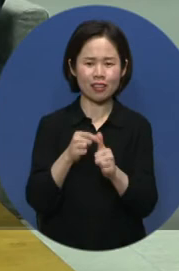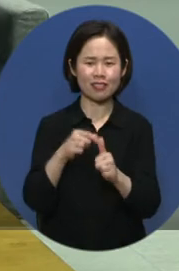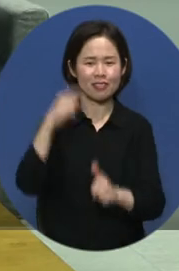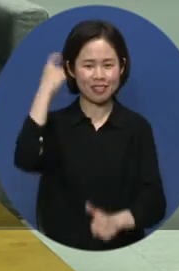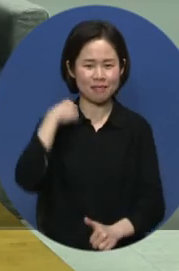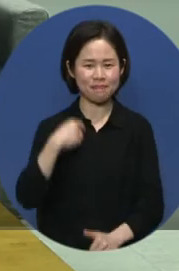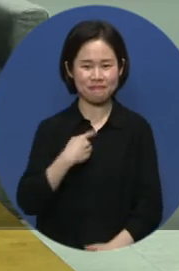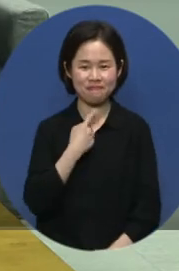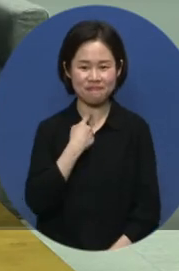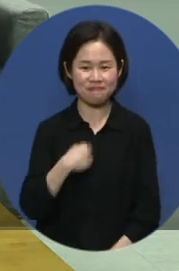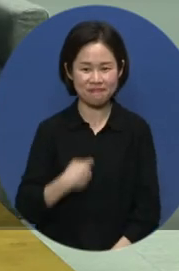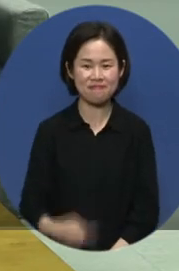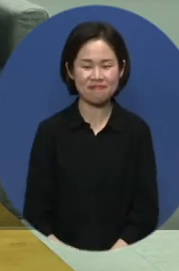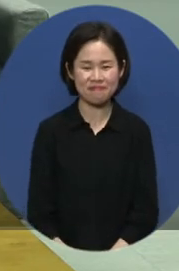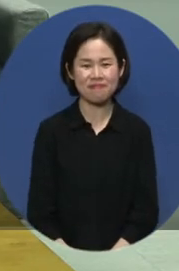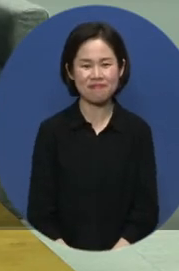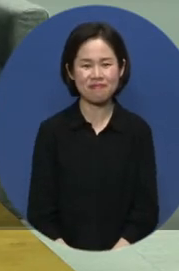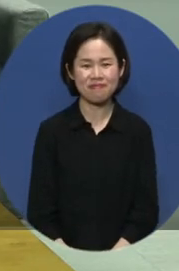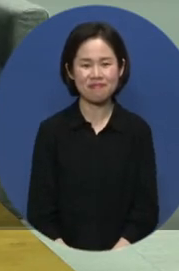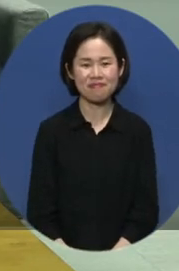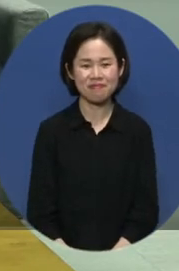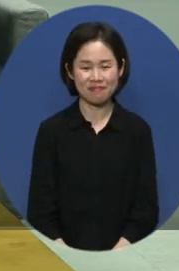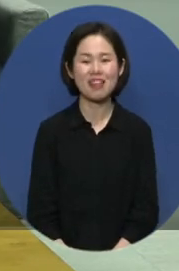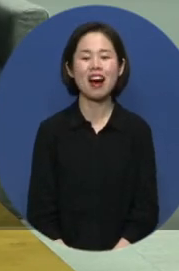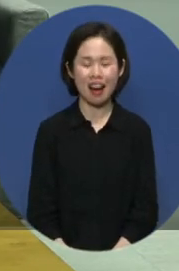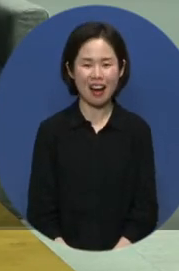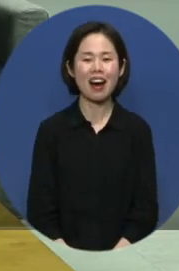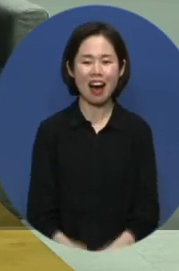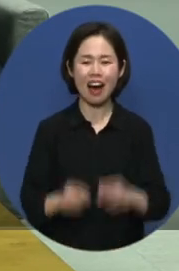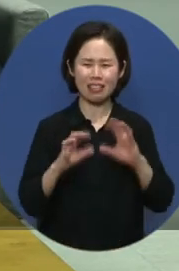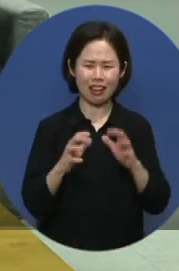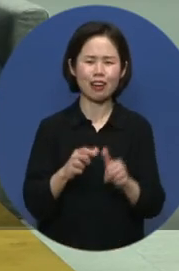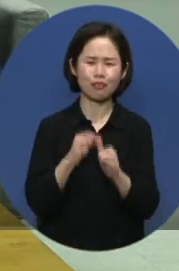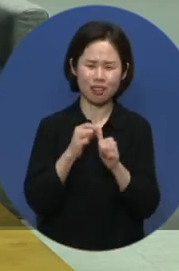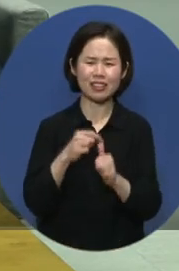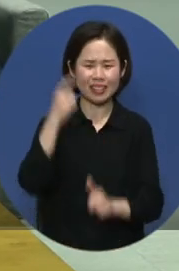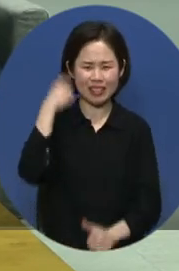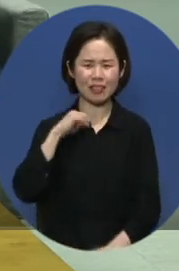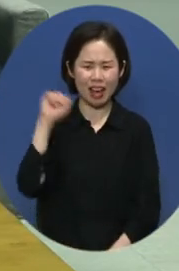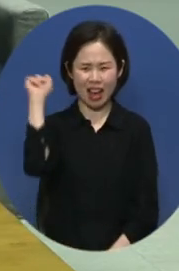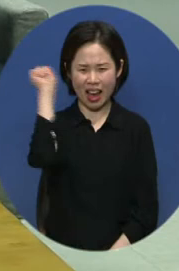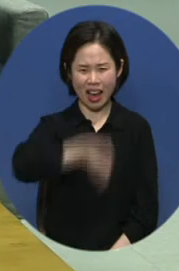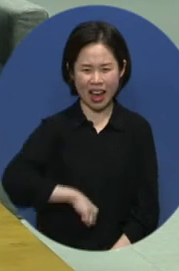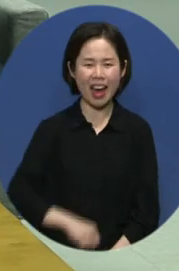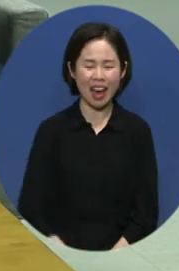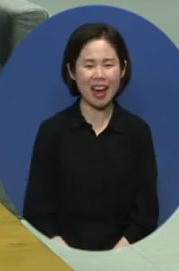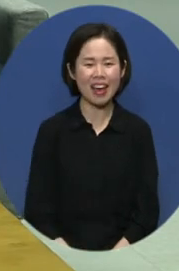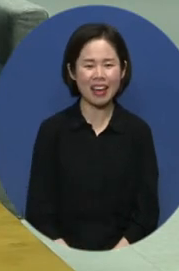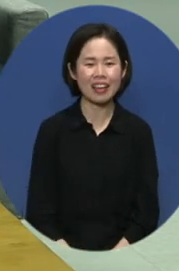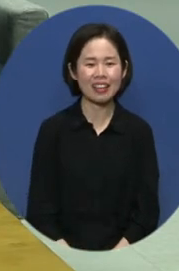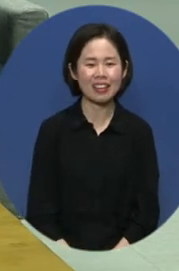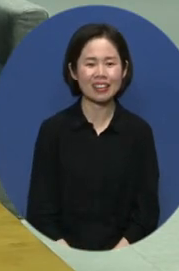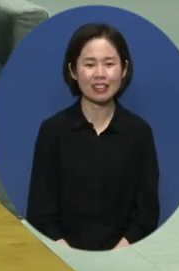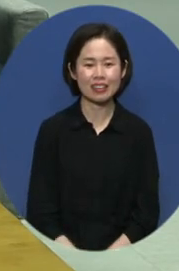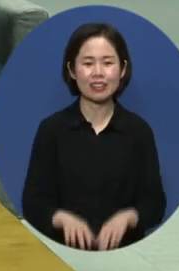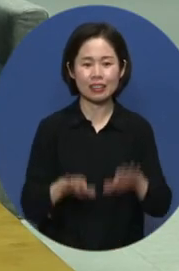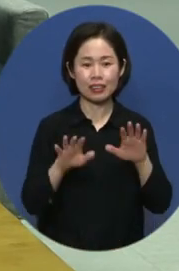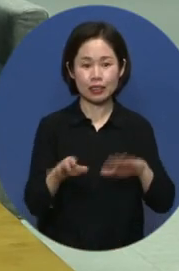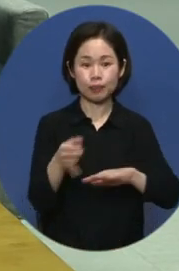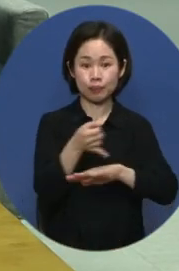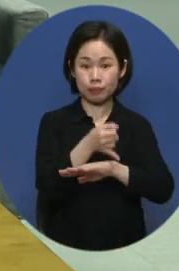네. 나라를 구하는 느낌. 아, 나라를 구하는 느낌? 그 직접적으로 디자인